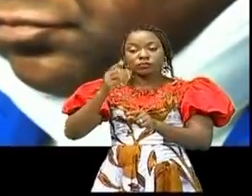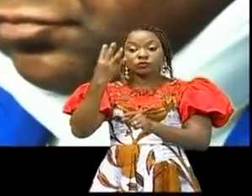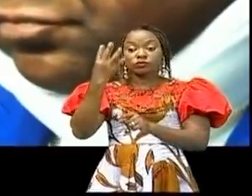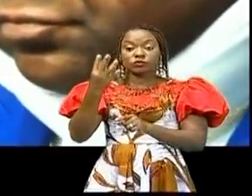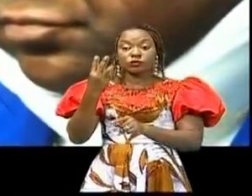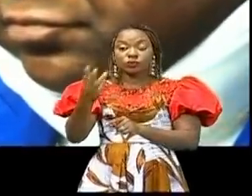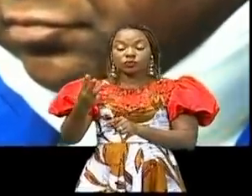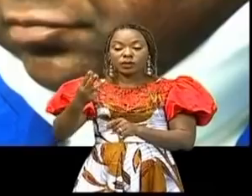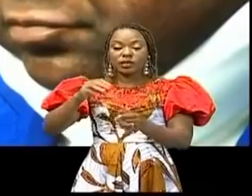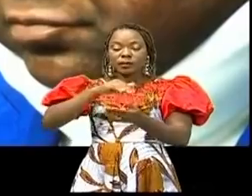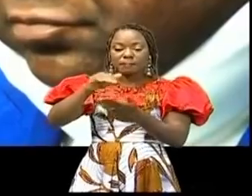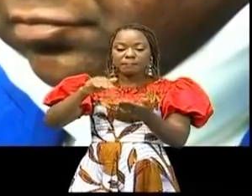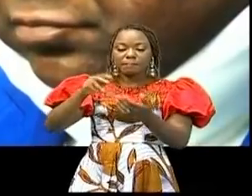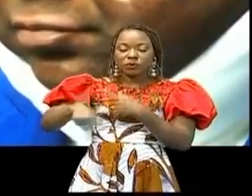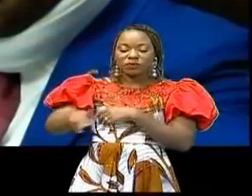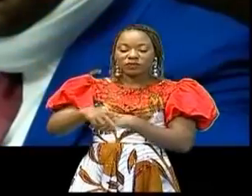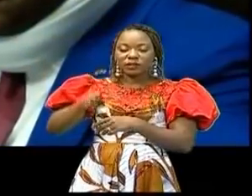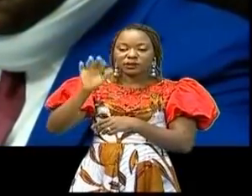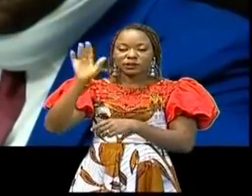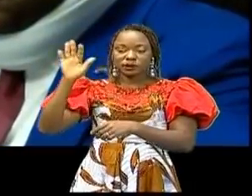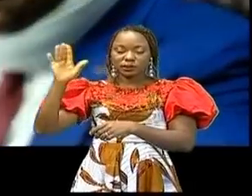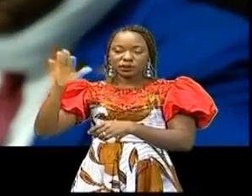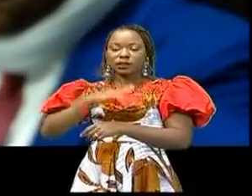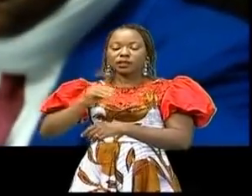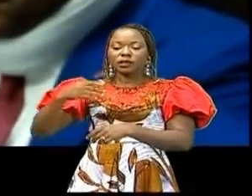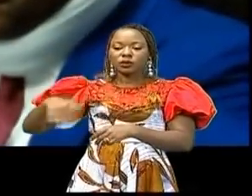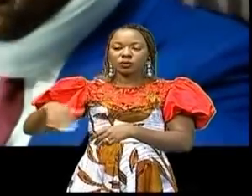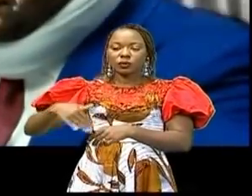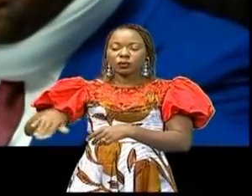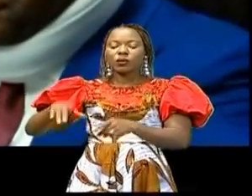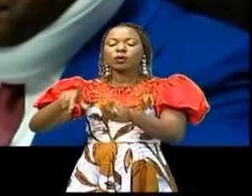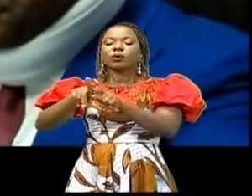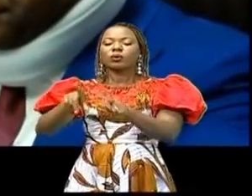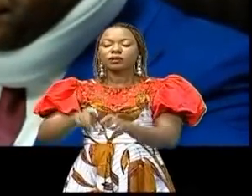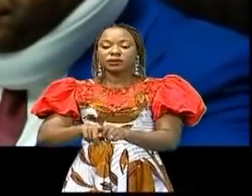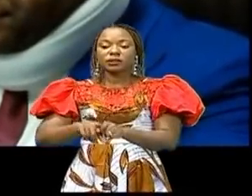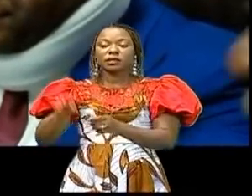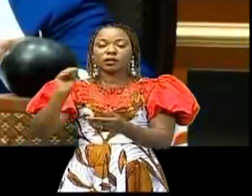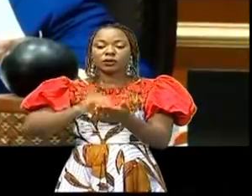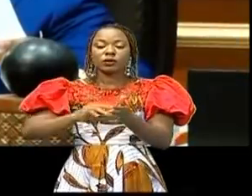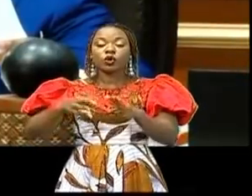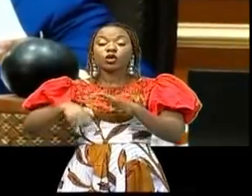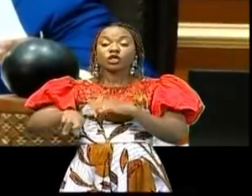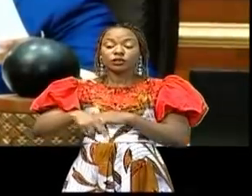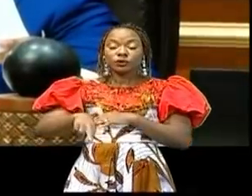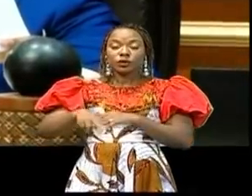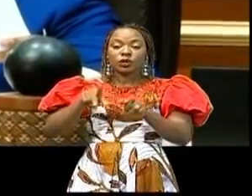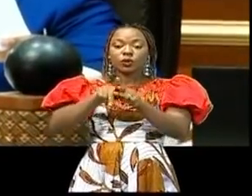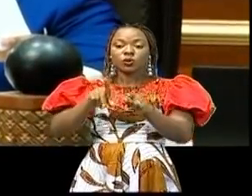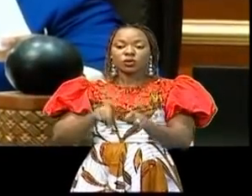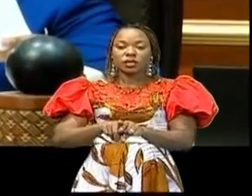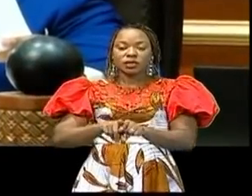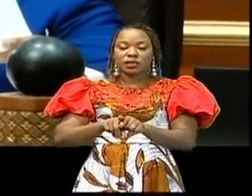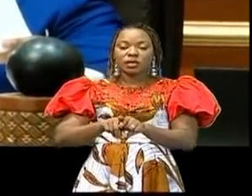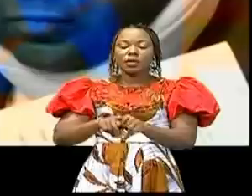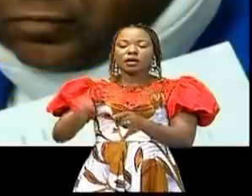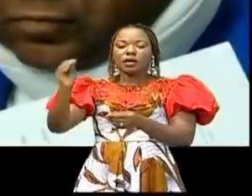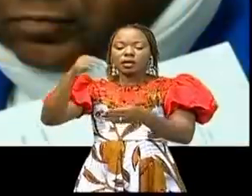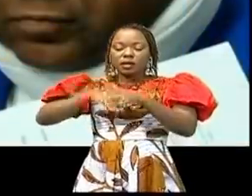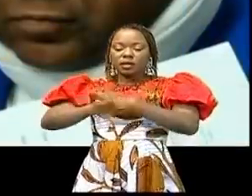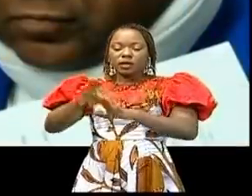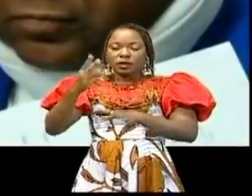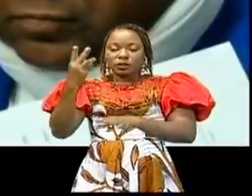provinces, le Congo central, Kinshasa et les Kwango, et au niveau corridor et au niveau régional, les corridors impliquant 3